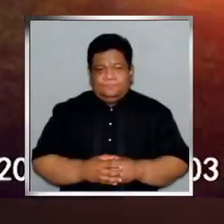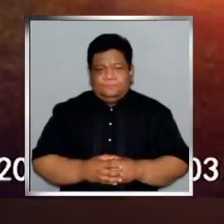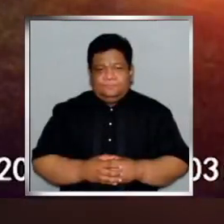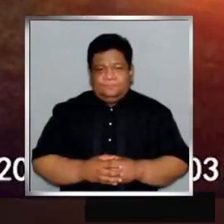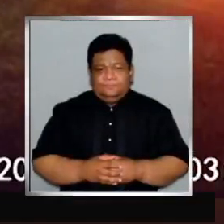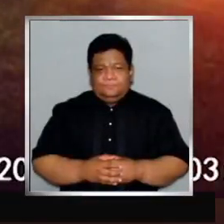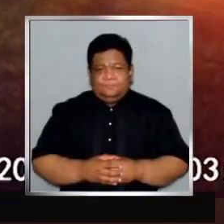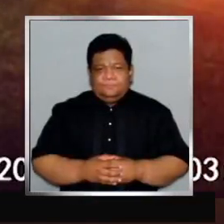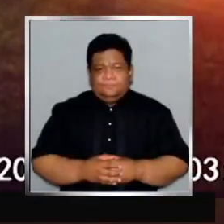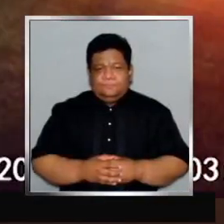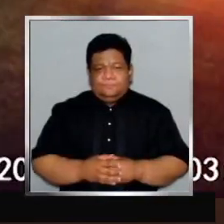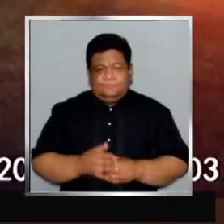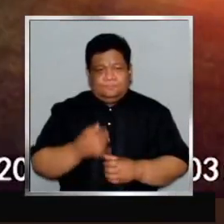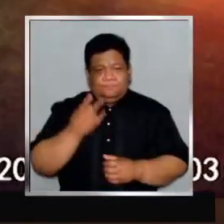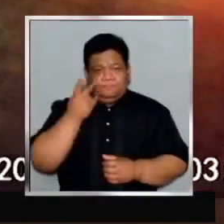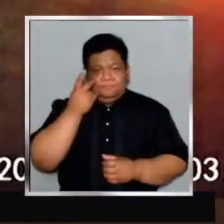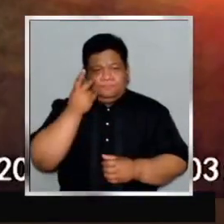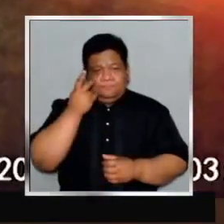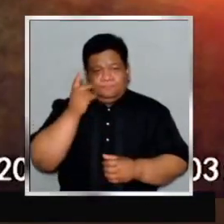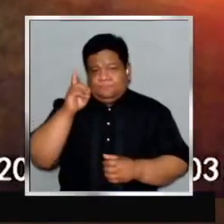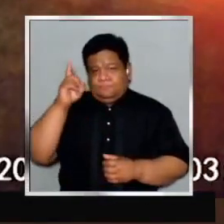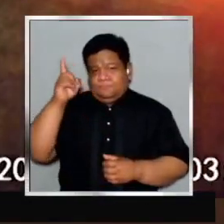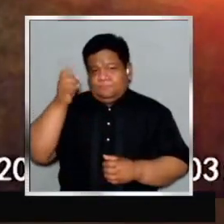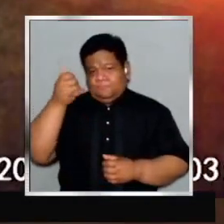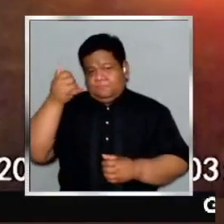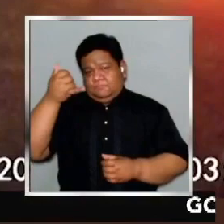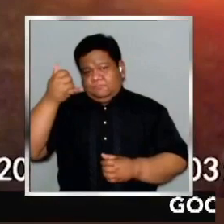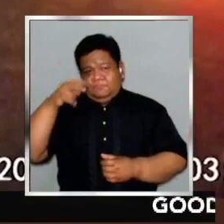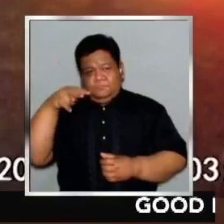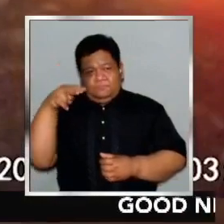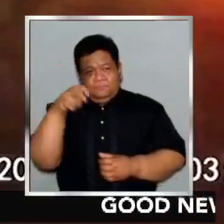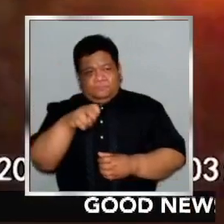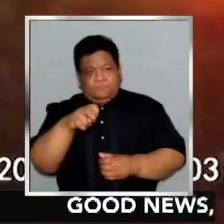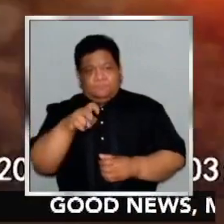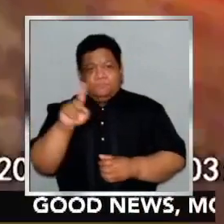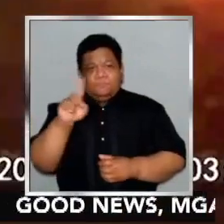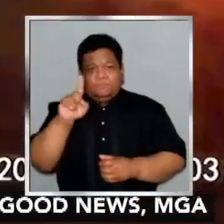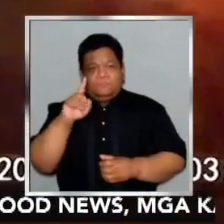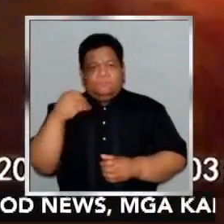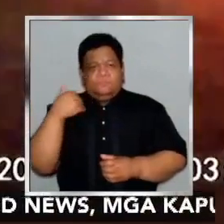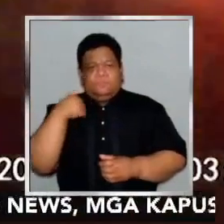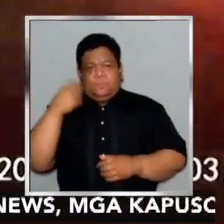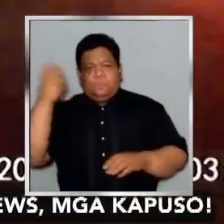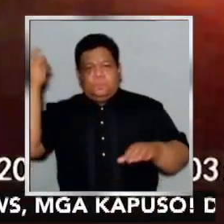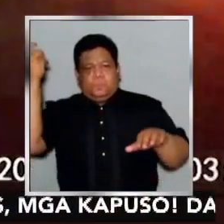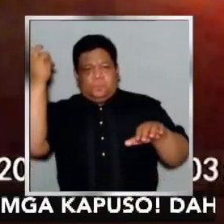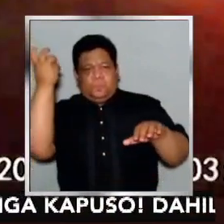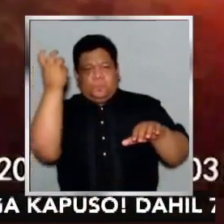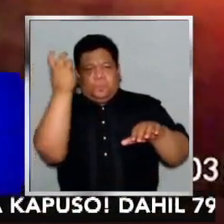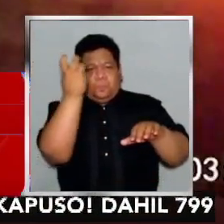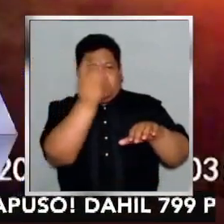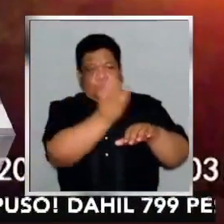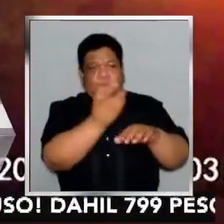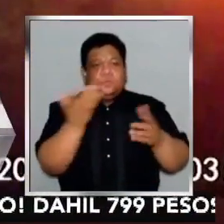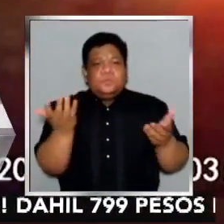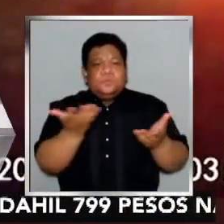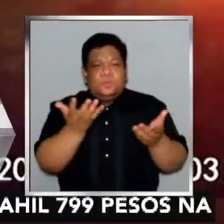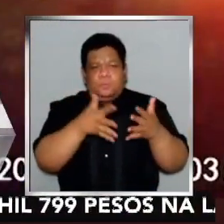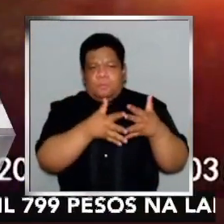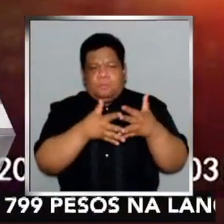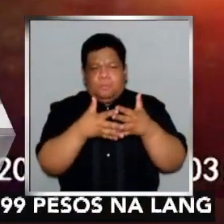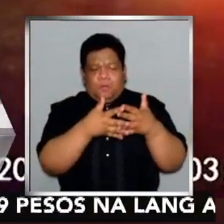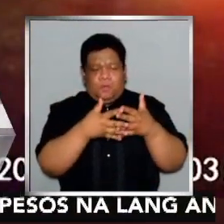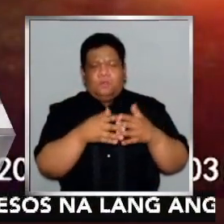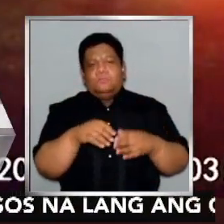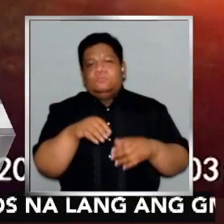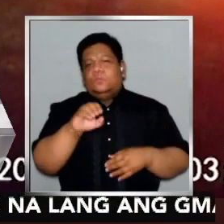Kuha po sa CCTV ang pagdaan ng isang bulalakaw sa kalangitan ng Oklahoma sa Amerika. Nagliwanag ang